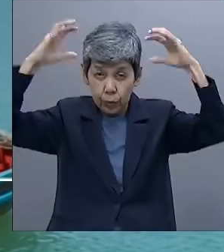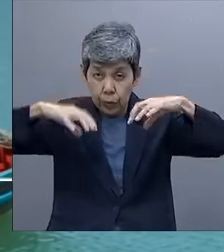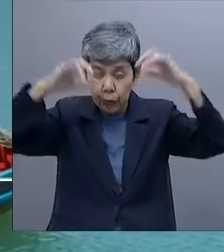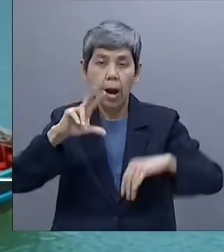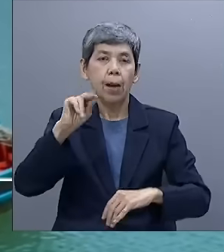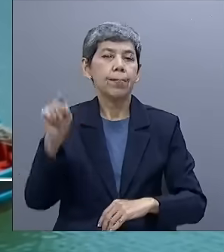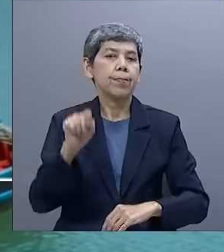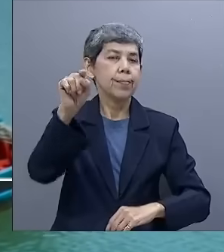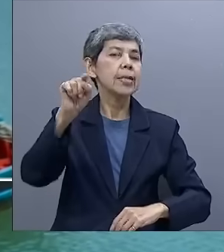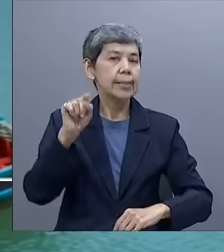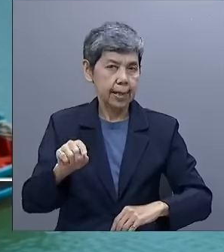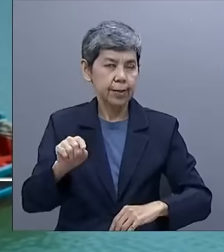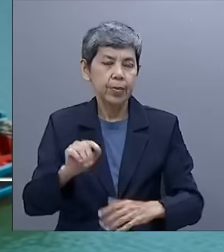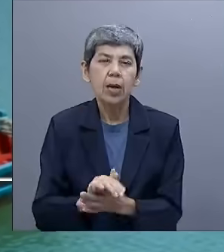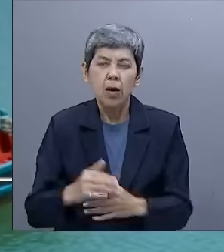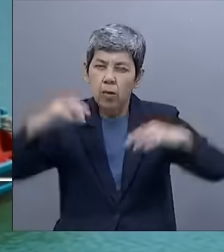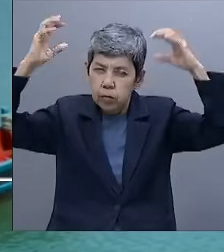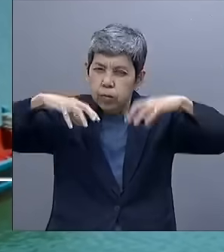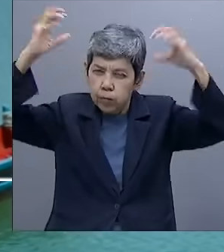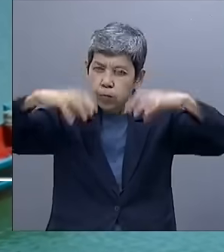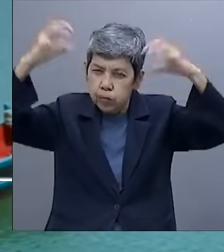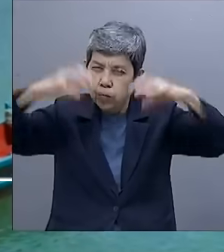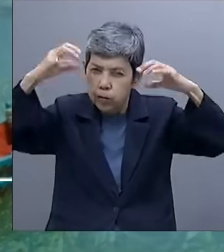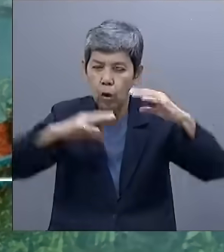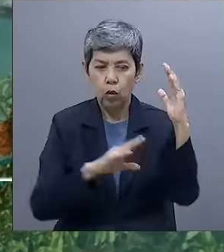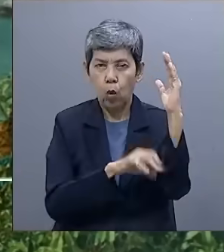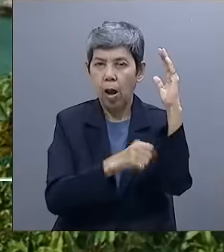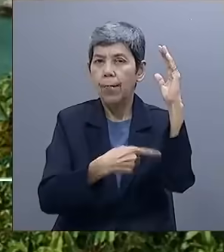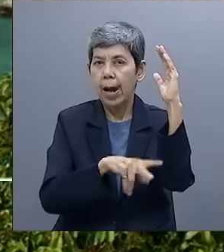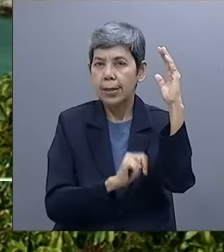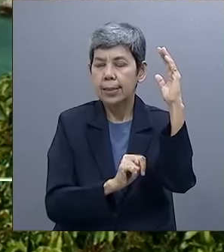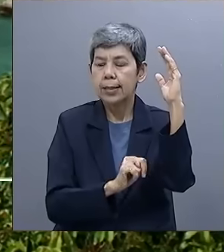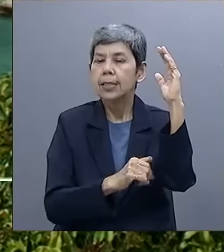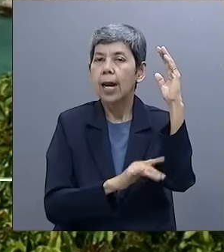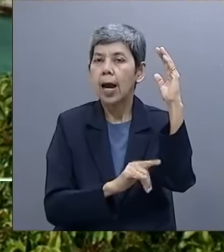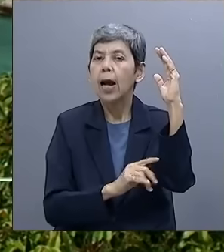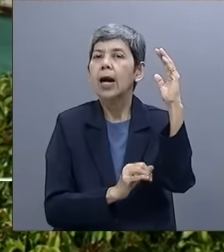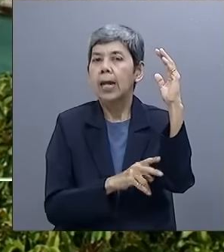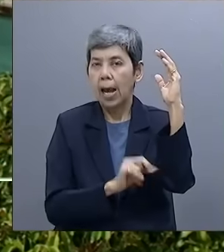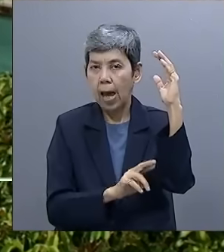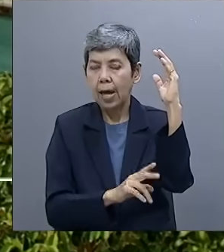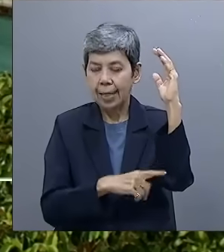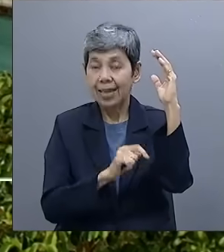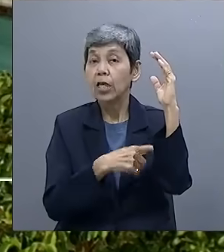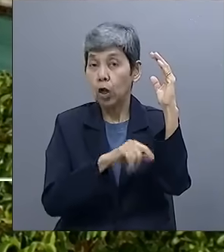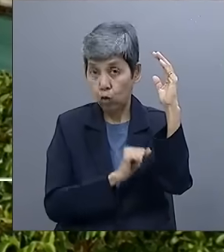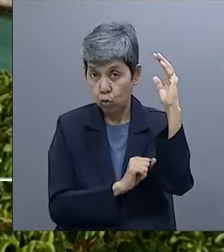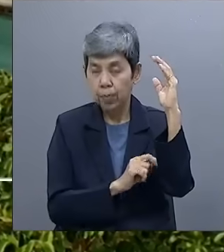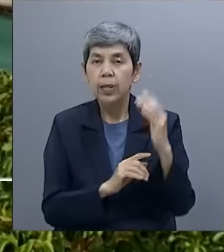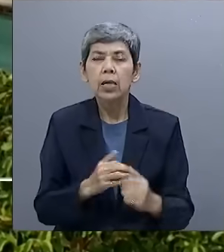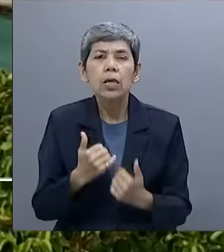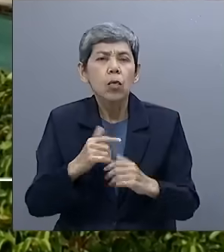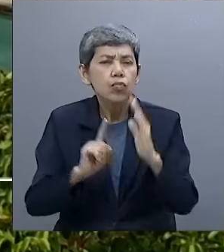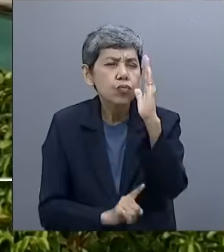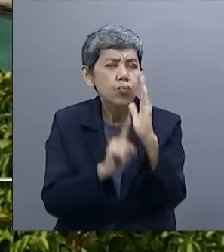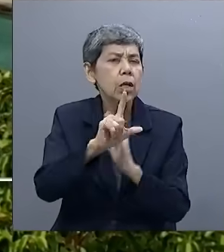อง 30% ของพื้นที่โดยมีฝนตกหนักบริเวณจังหวัดสงขลาปัตตานียะลานราธิวาสตรังและสตูลอุณหภูมิ